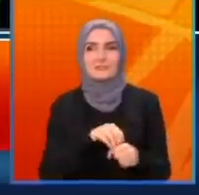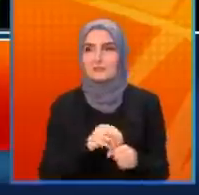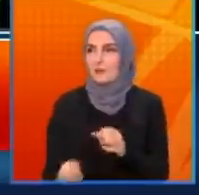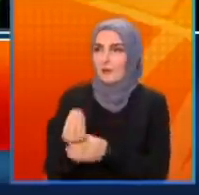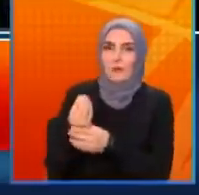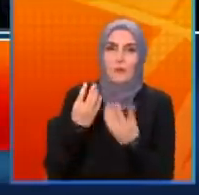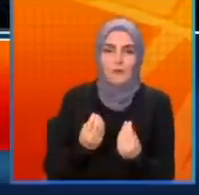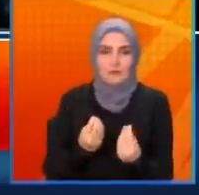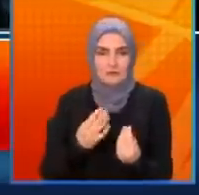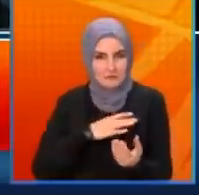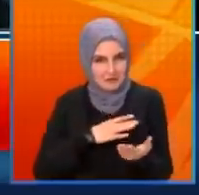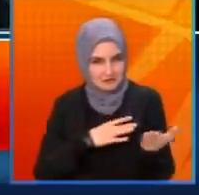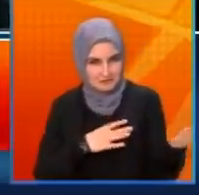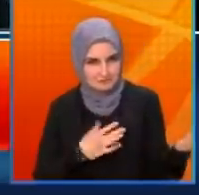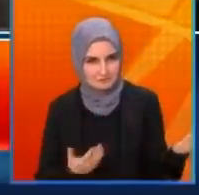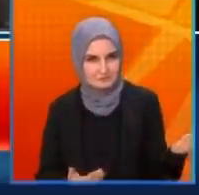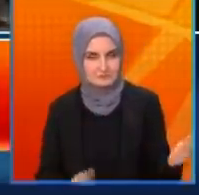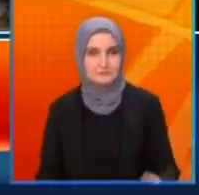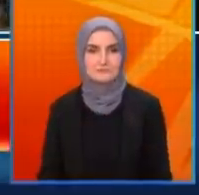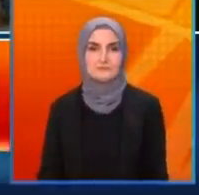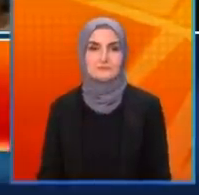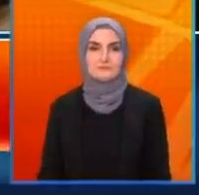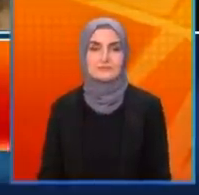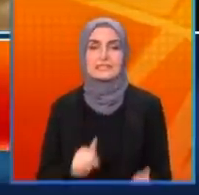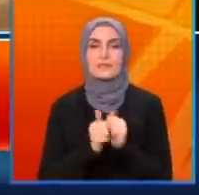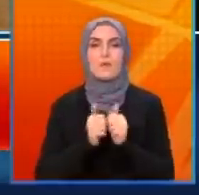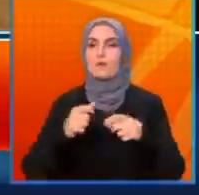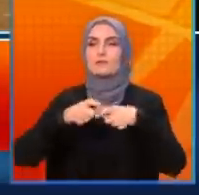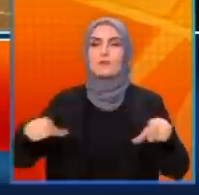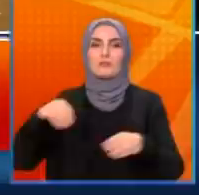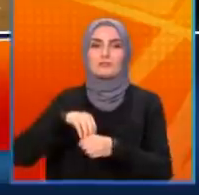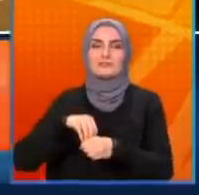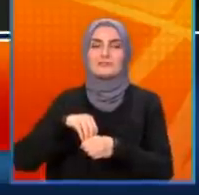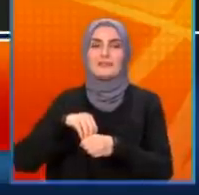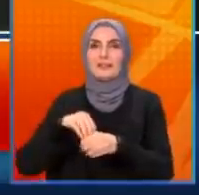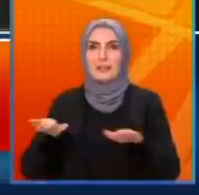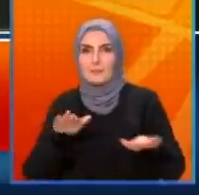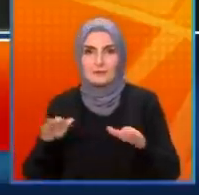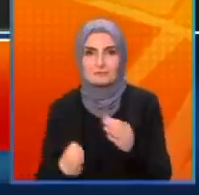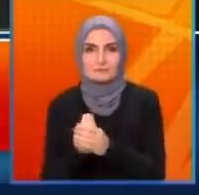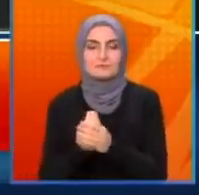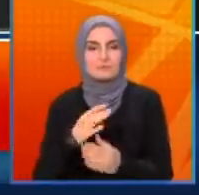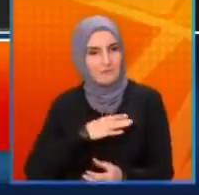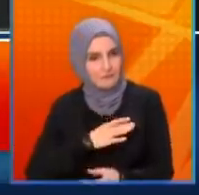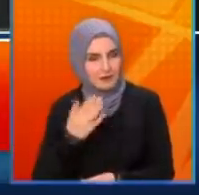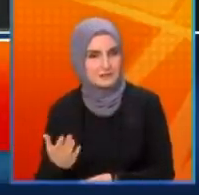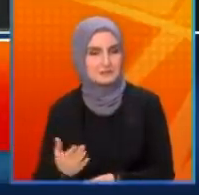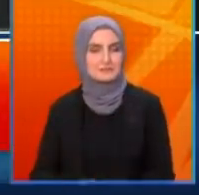vardı. Geliyor musun? Geliyor musun? Spor salonunda yakalanan da. Sağ abi, çok